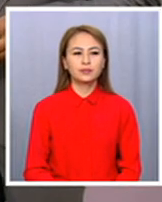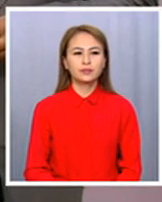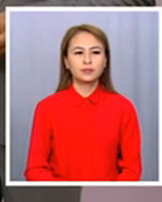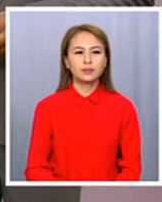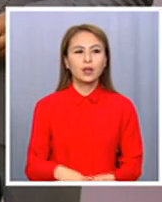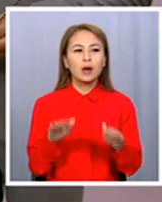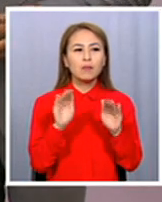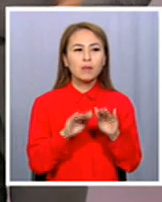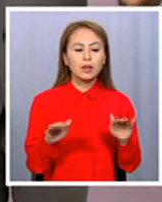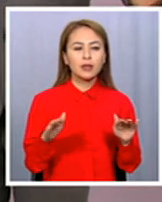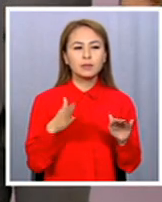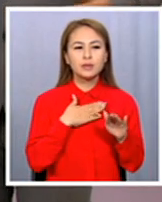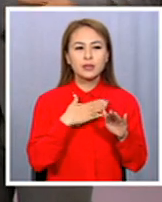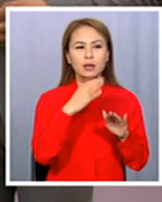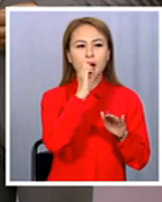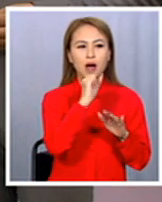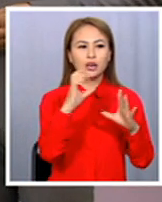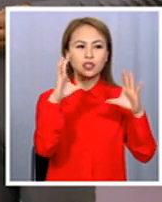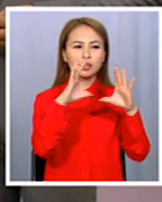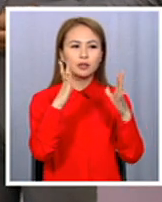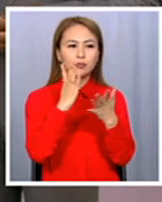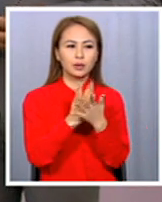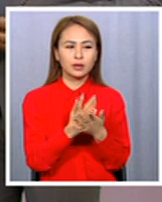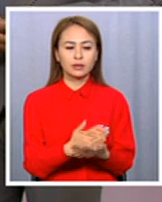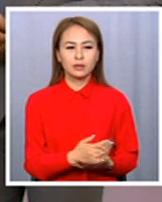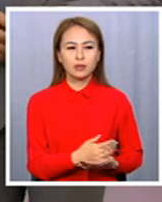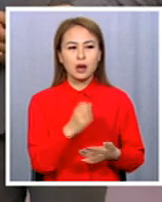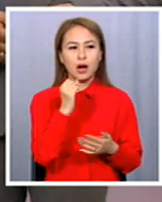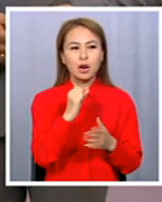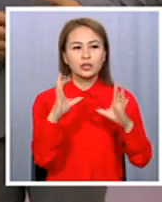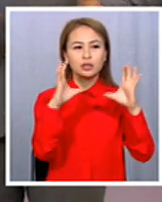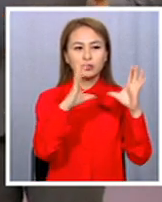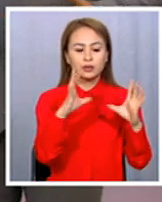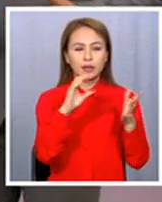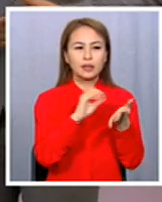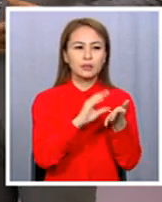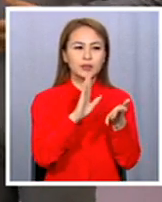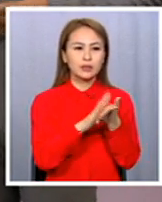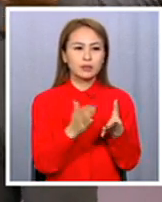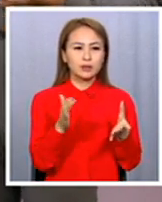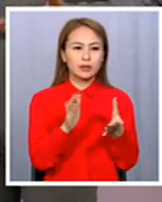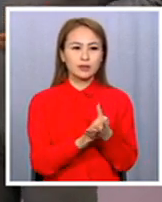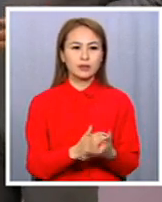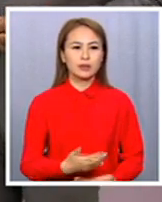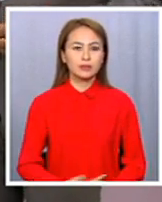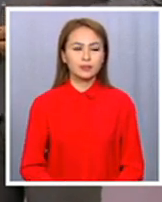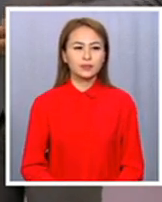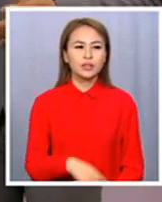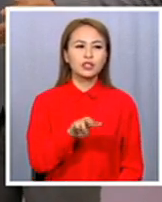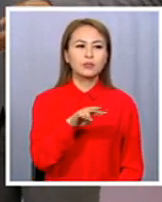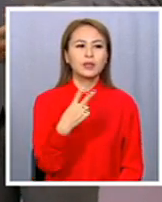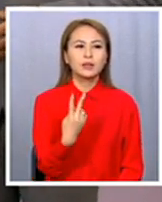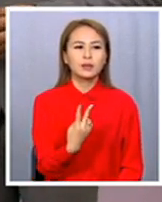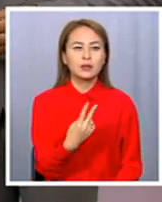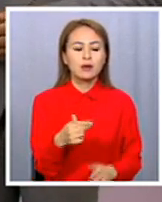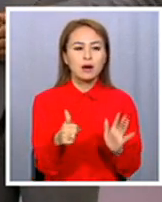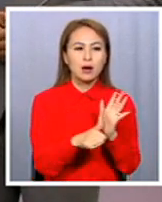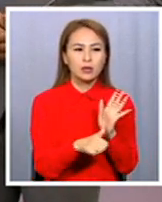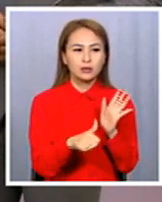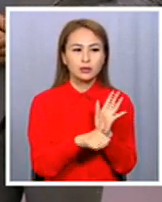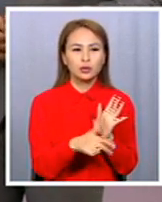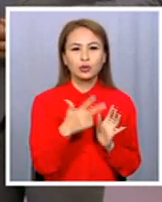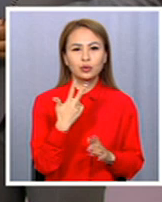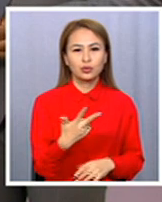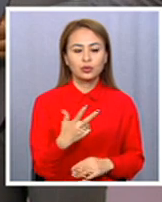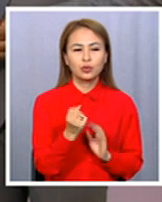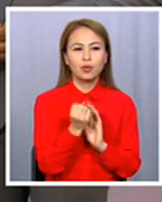Балалар, бізде А жиыны берілген. А жиынының элементтерімен танысайық. 22, 6,